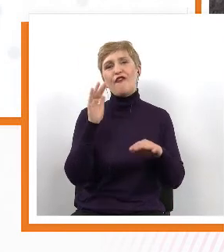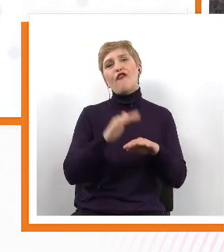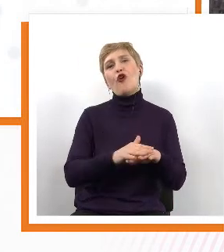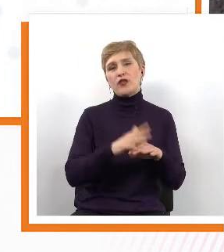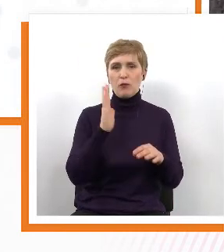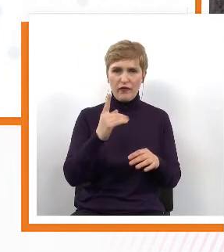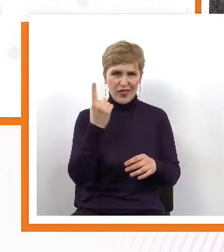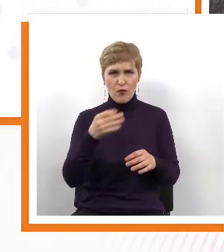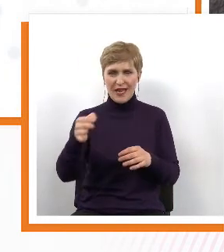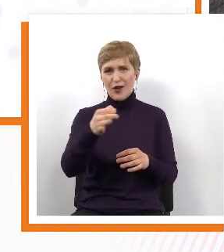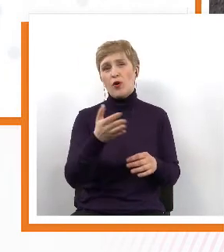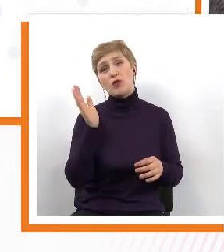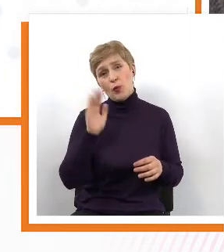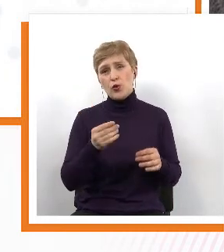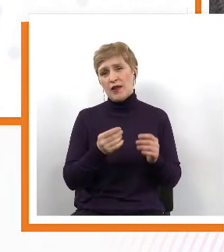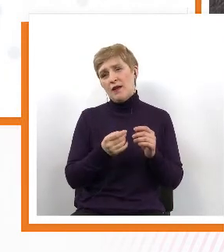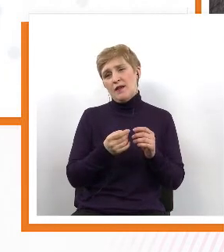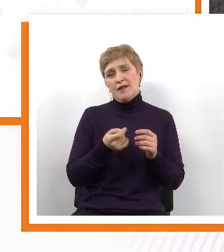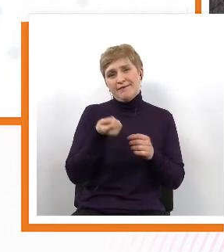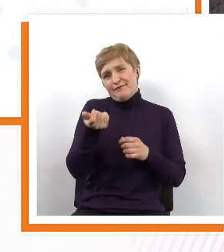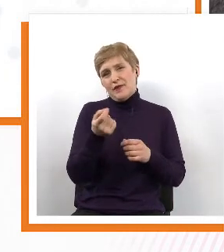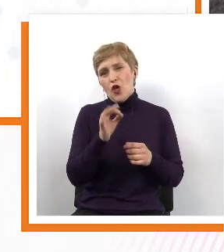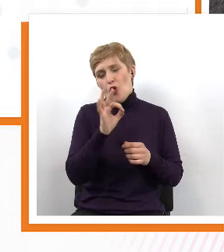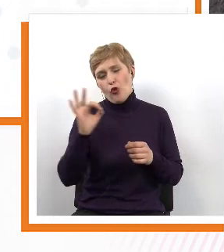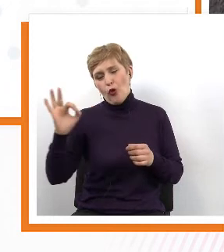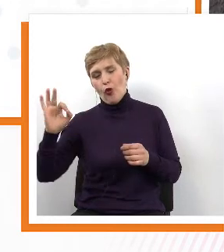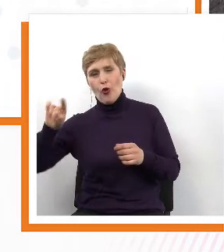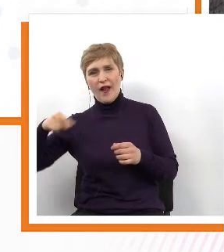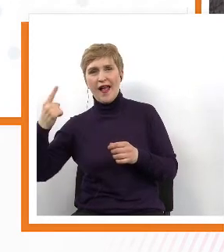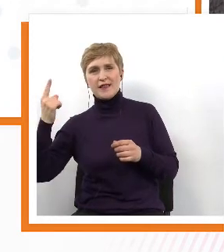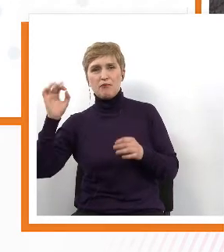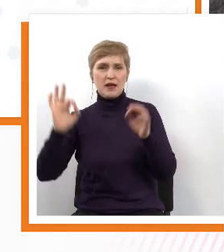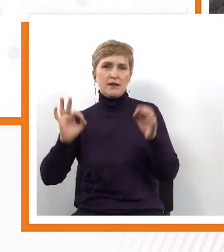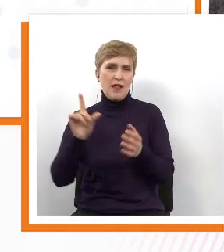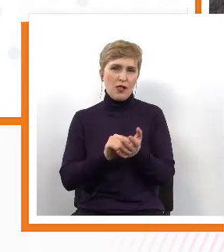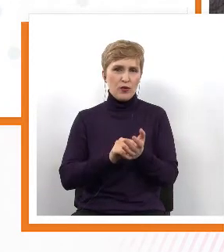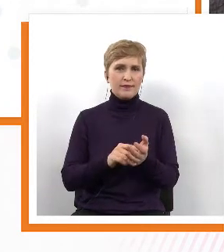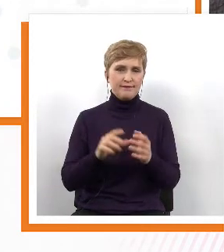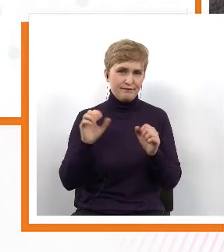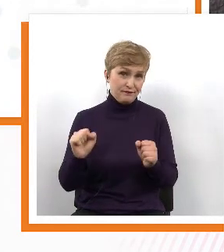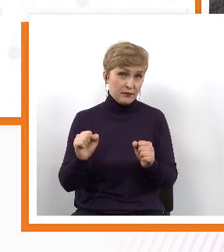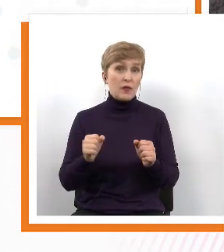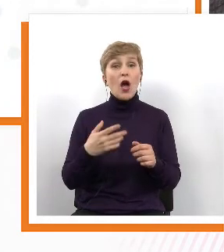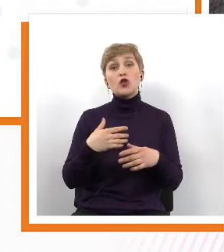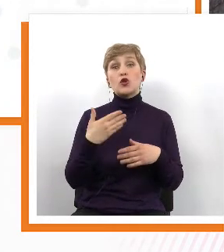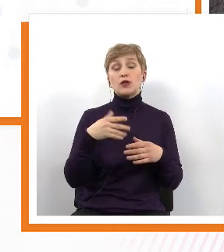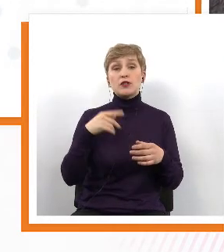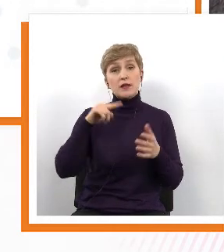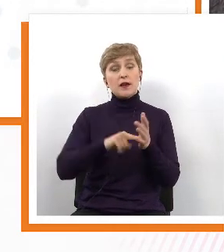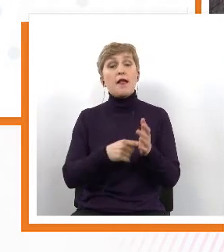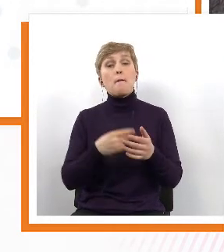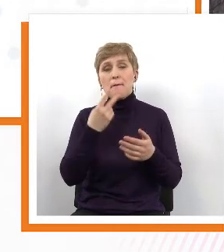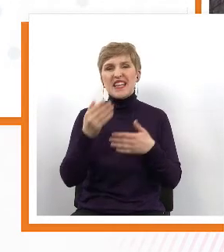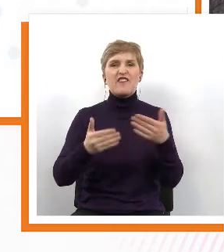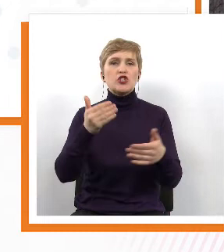одном регионе, но пусть они там не доплатят какие-то 0,0001% налогов. Да? Но с точки зрения продвижения идеи, о которой